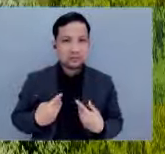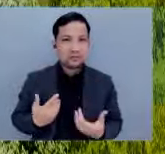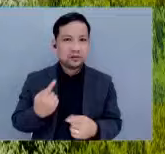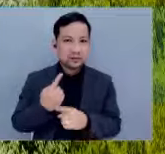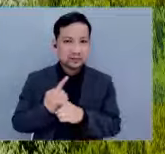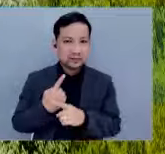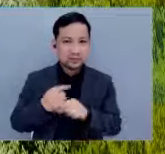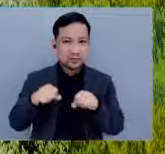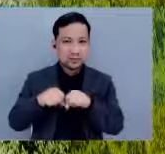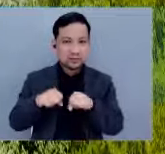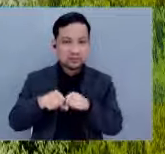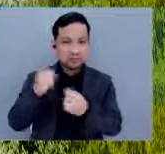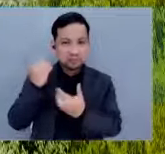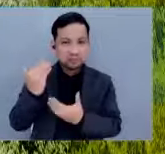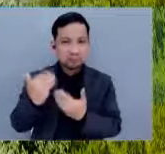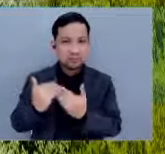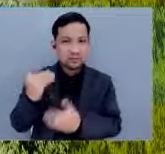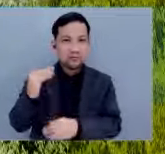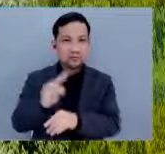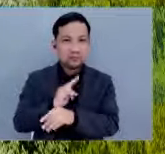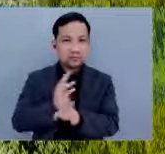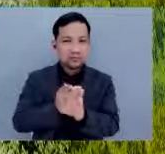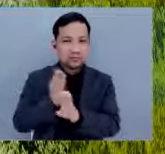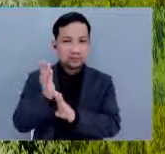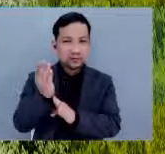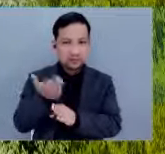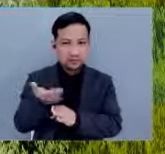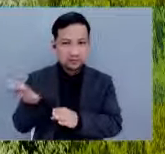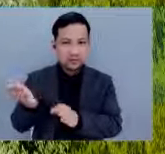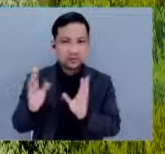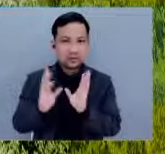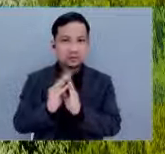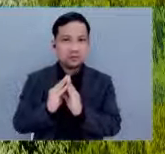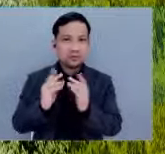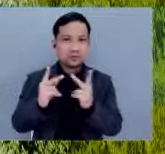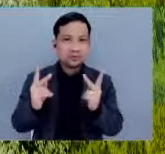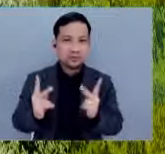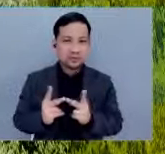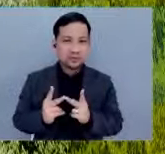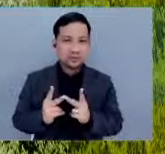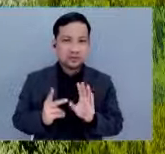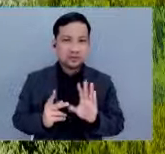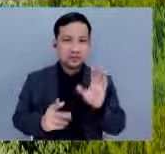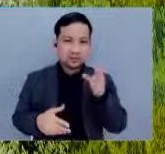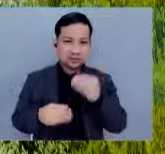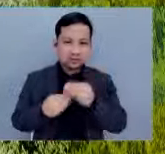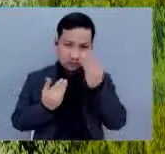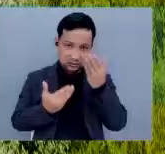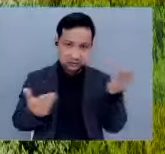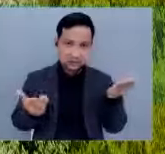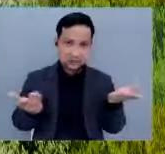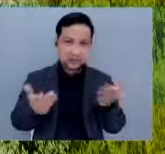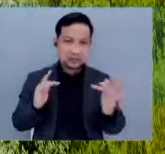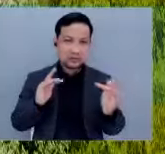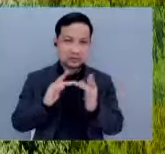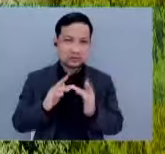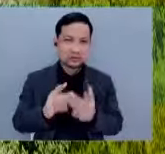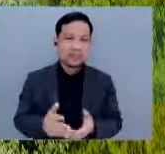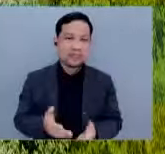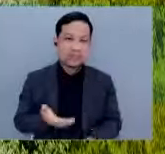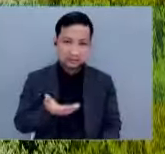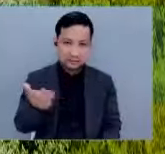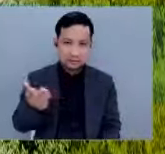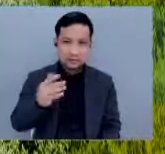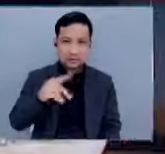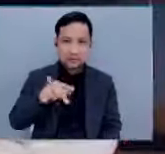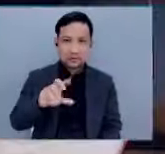na gagamitin po na. Tapos, dumidiretso na po kami sa meeting place para po doon na pag-usapan kung saan po kami kumontest. Okay. Wait lang, Philip. Ako'y merong